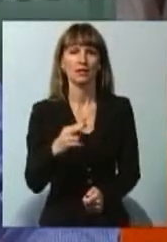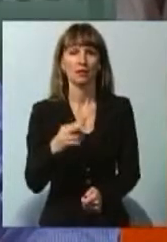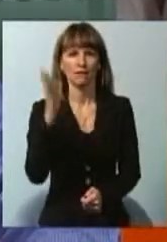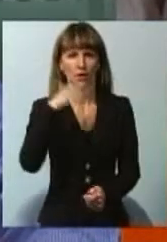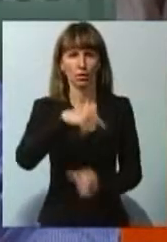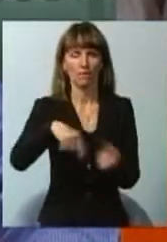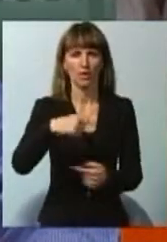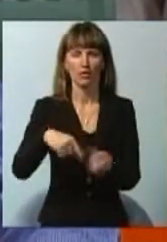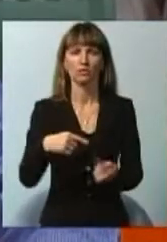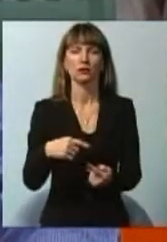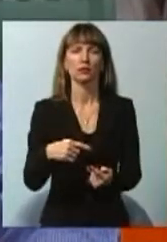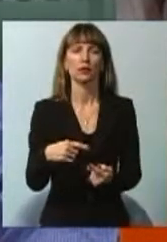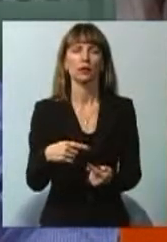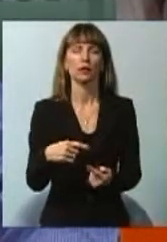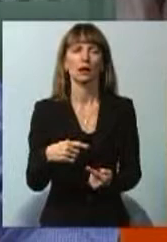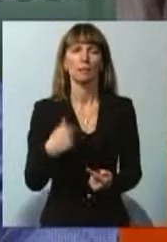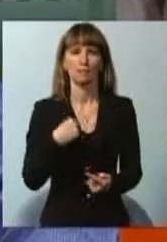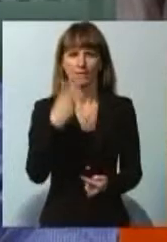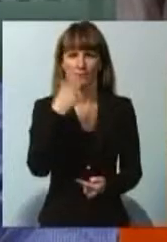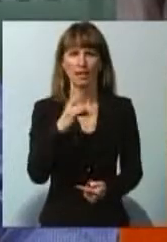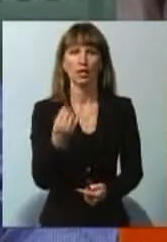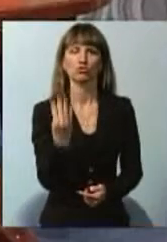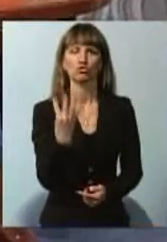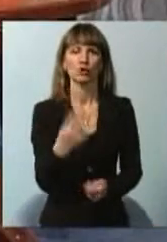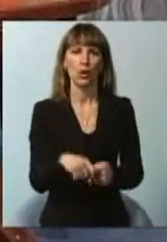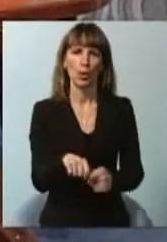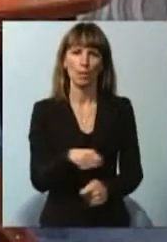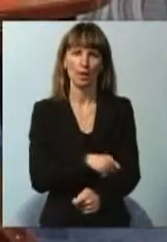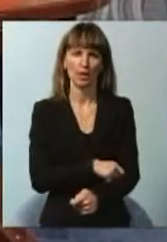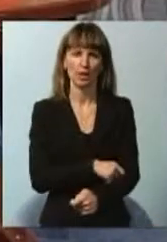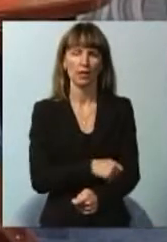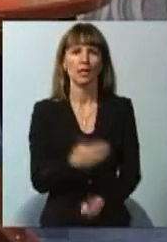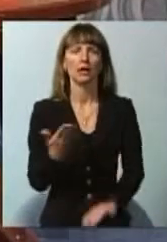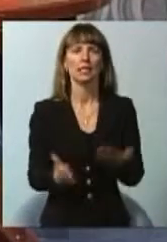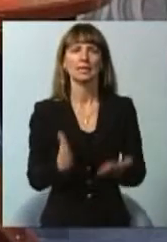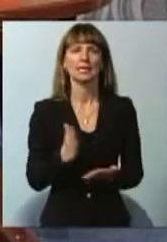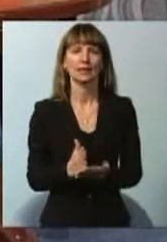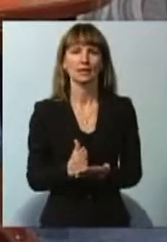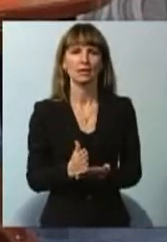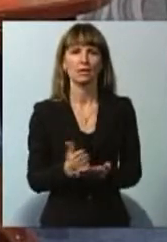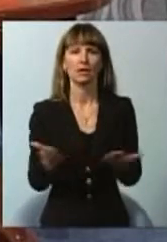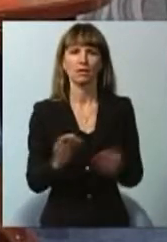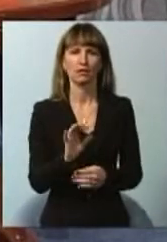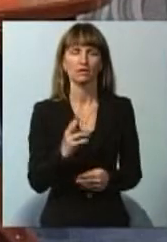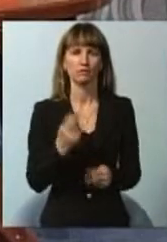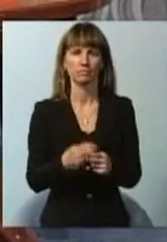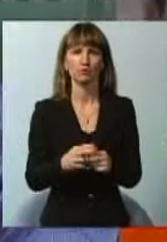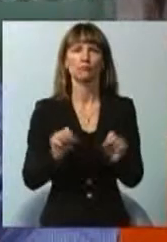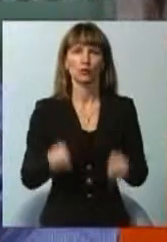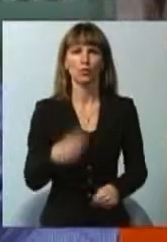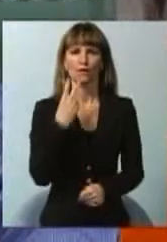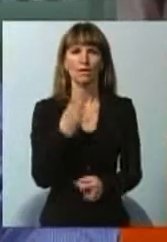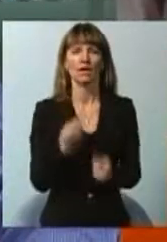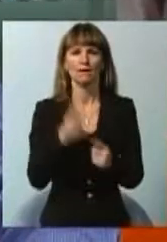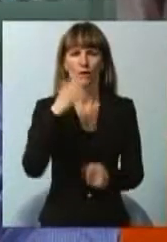водоверту. Ми бачимо на 4 кілометри, якщо є якась преграда, і ми можемо побачити